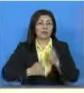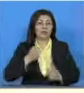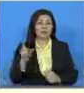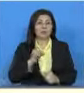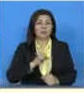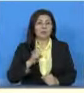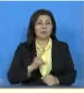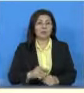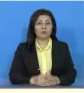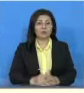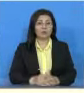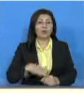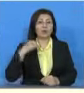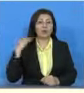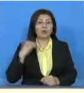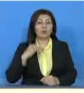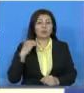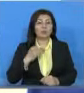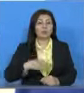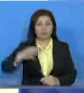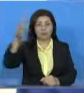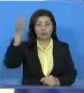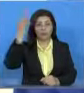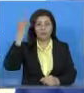что актюбинцы помнят,